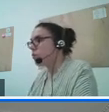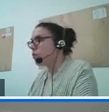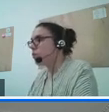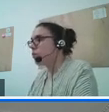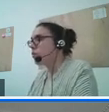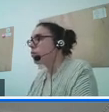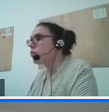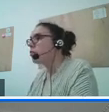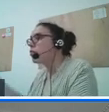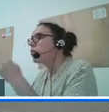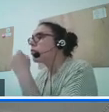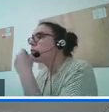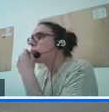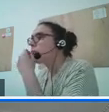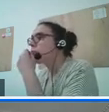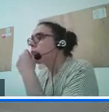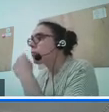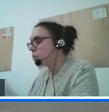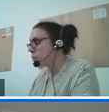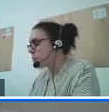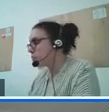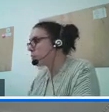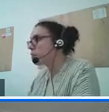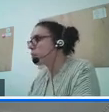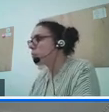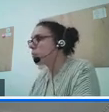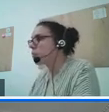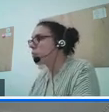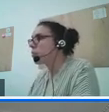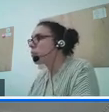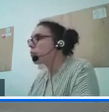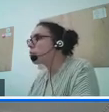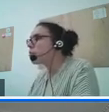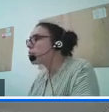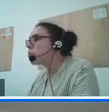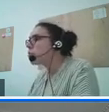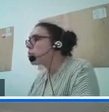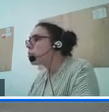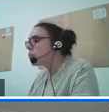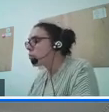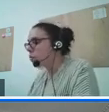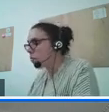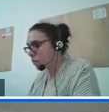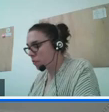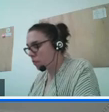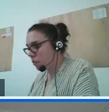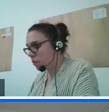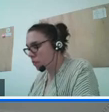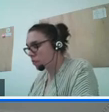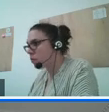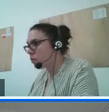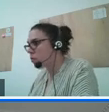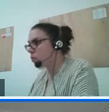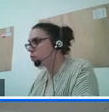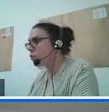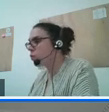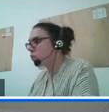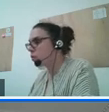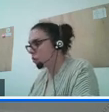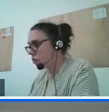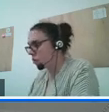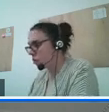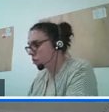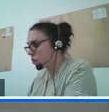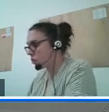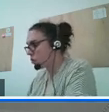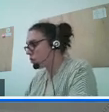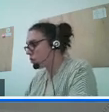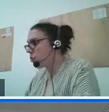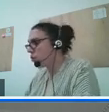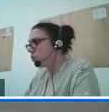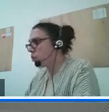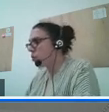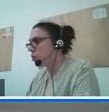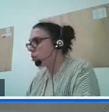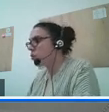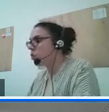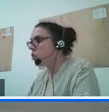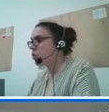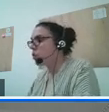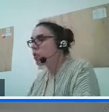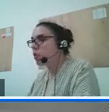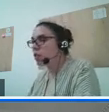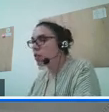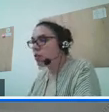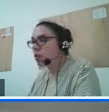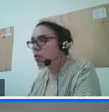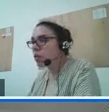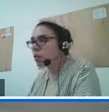che si trova spesso nei siti web riguardano il contenuto, diciamo, di testi e le immagini, non